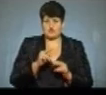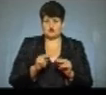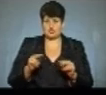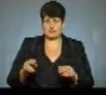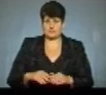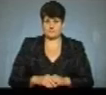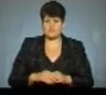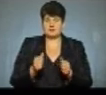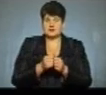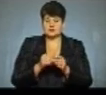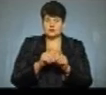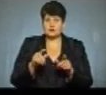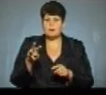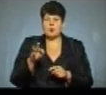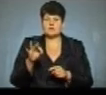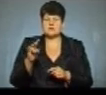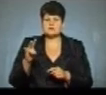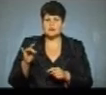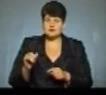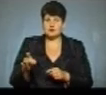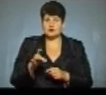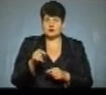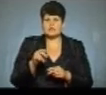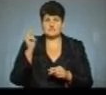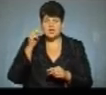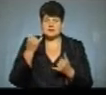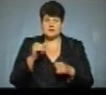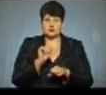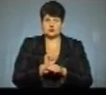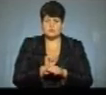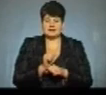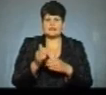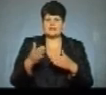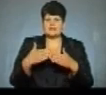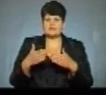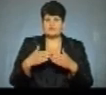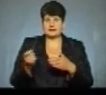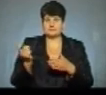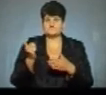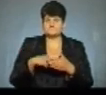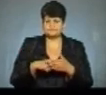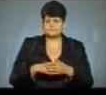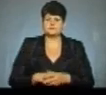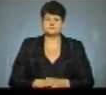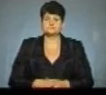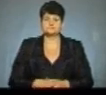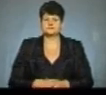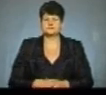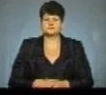біля Підліснянської школи Монастирського району. Навчання в ній зараз призупинено. Двері на замку.